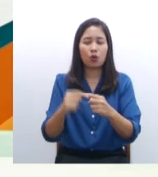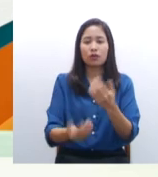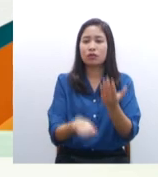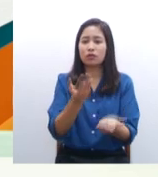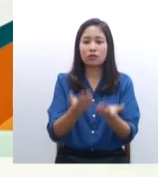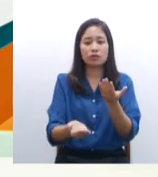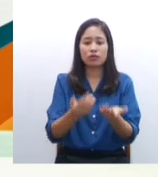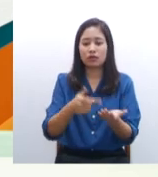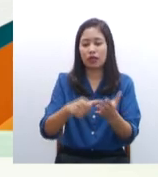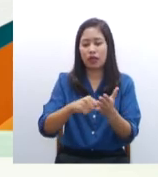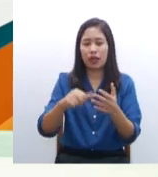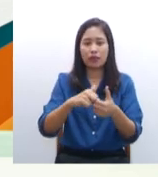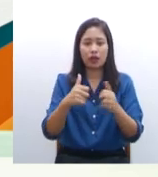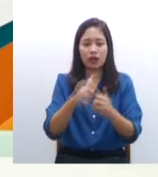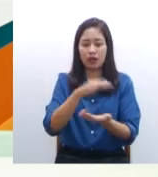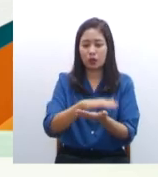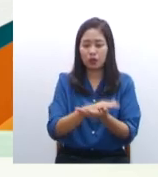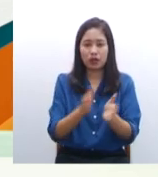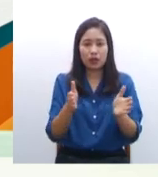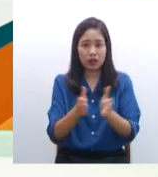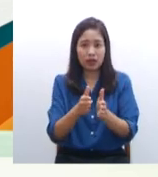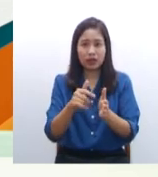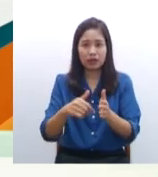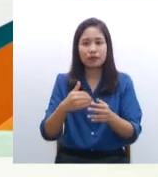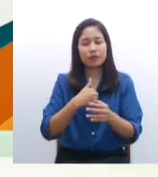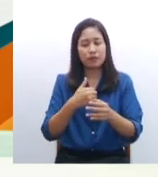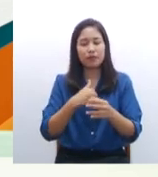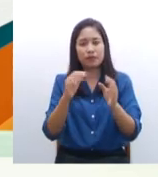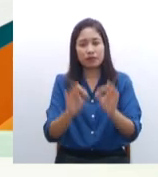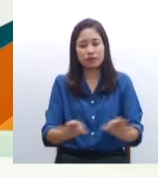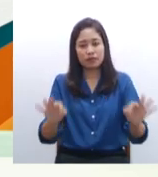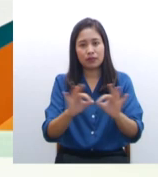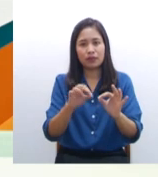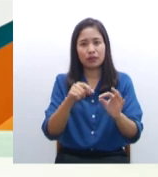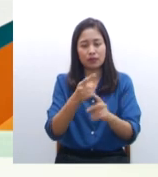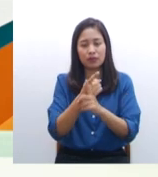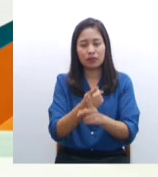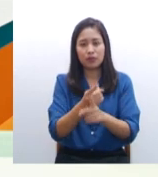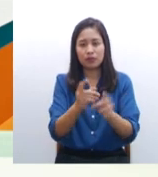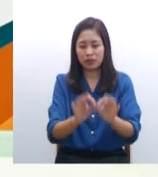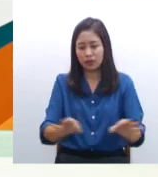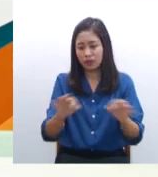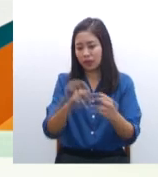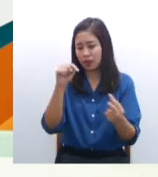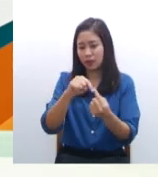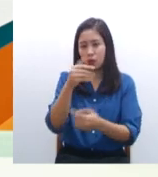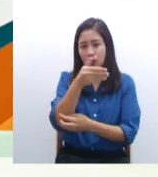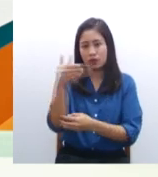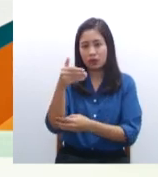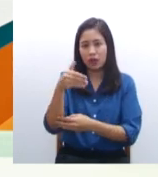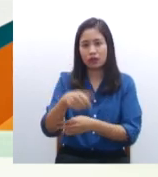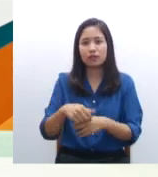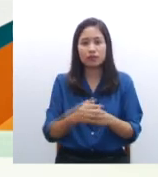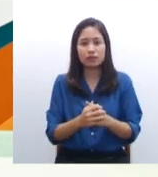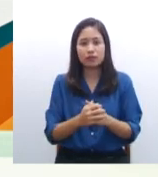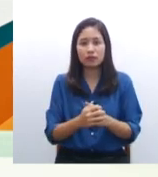หาโรงเรียนขนาดเล็กจะมีการผลักดันให้เป็นเรื่องที่มีความสำคัญและถือเป็นวาระแห่งชาติด้วยครับในเรื่อง